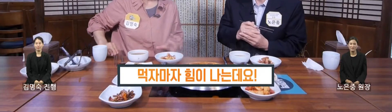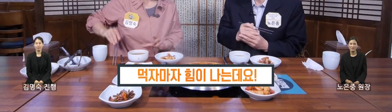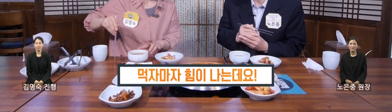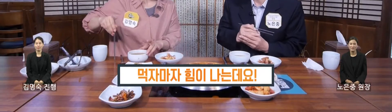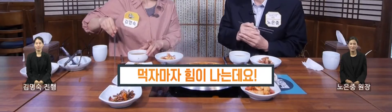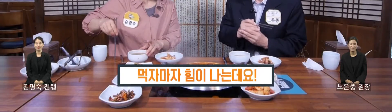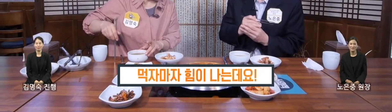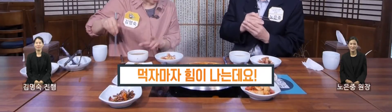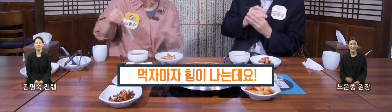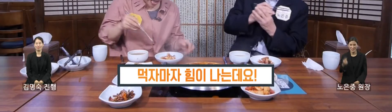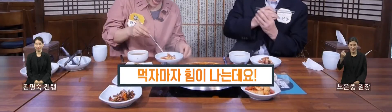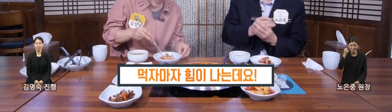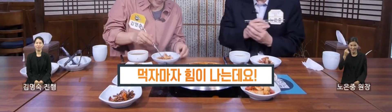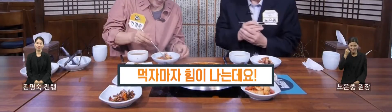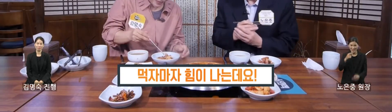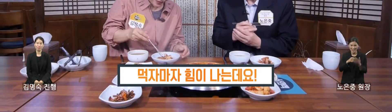힘이 나는데요.